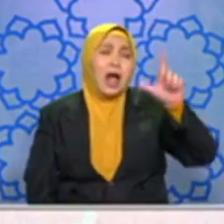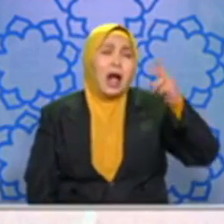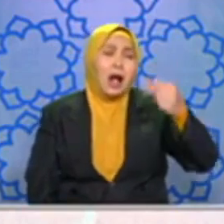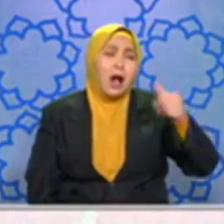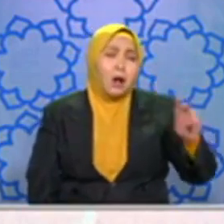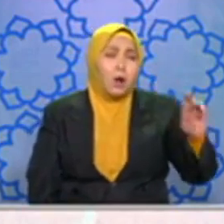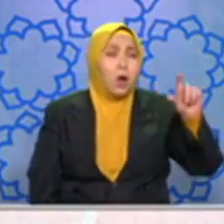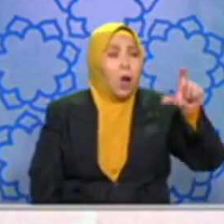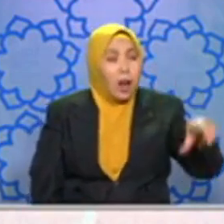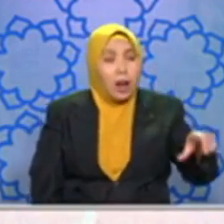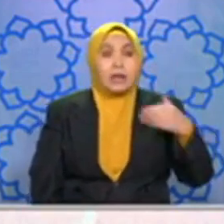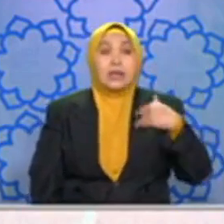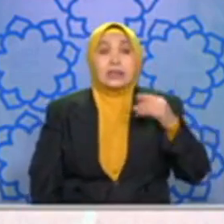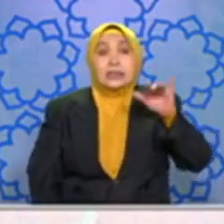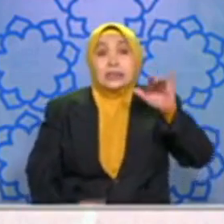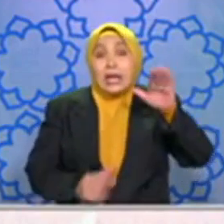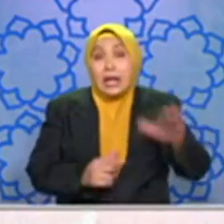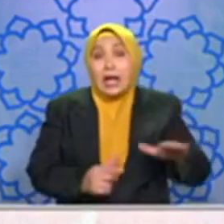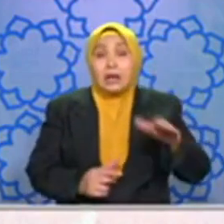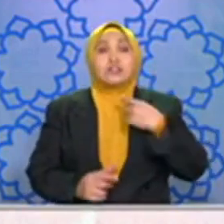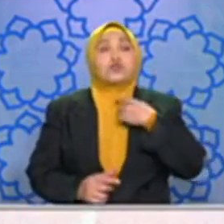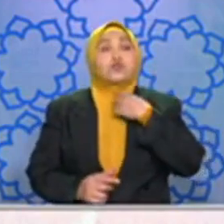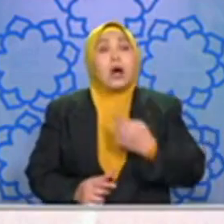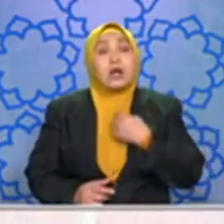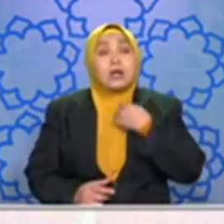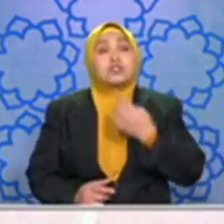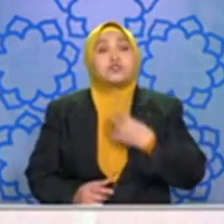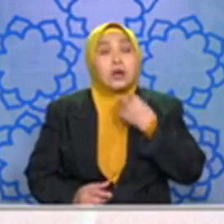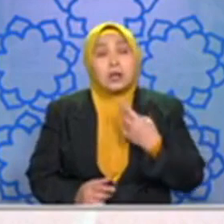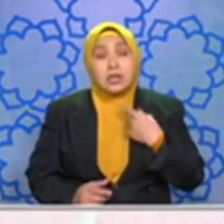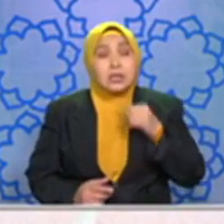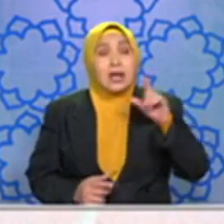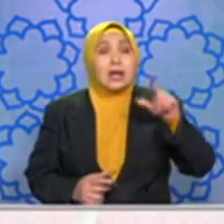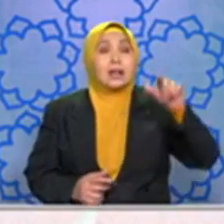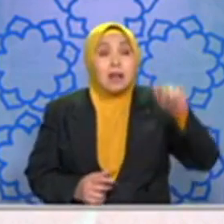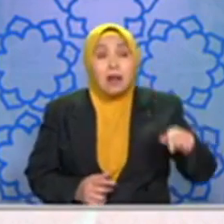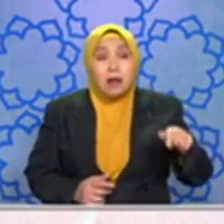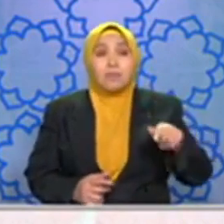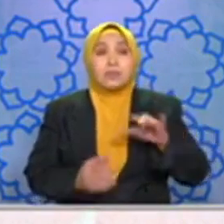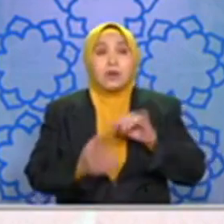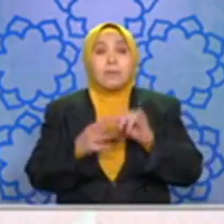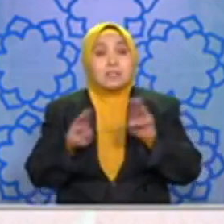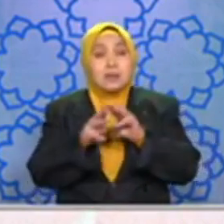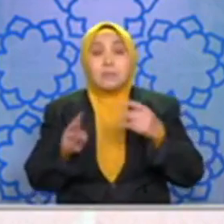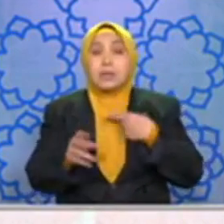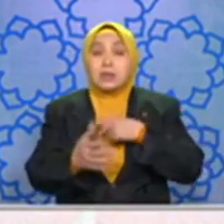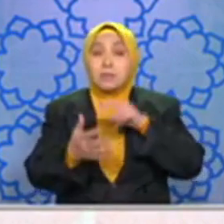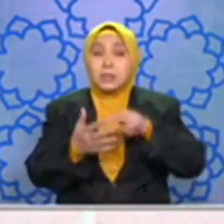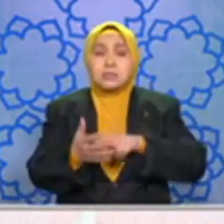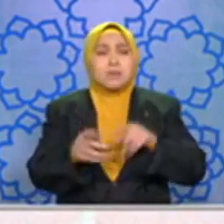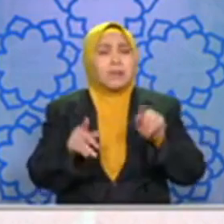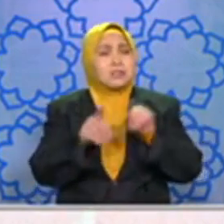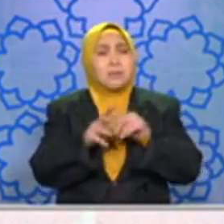Al-haqqah. Tekan sikit suara kita, intonasi di sabdu itu. Macam kita baca